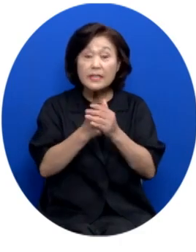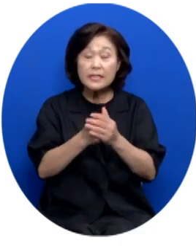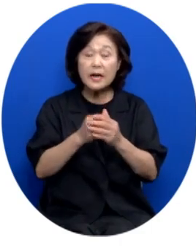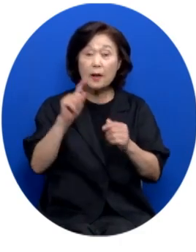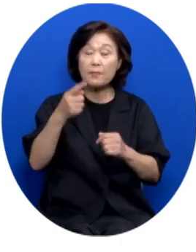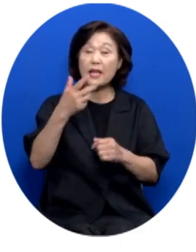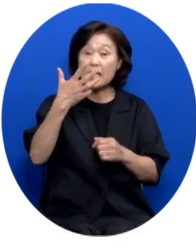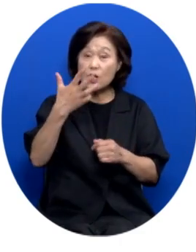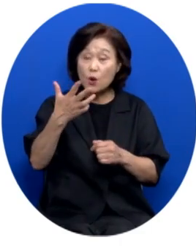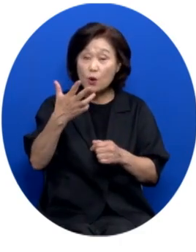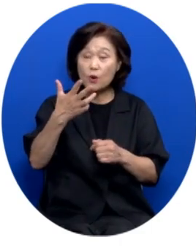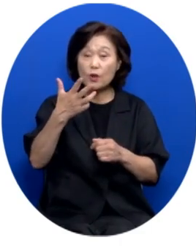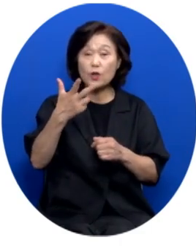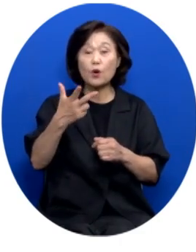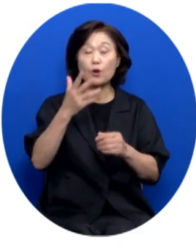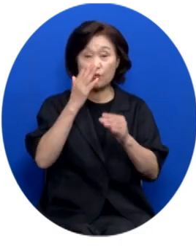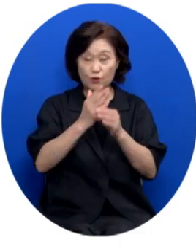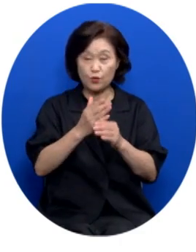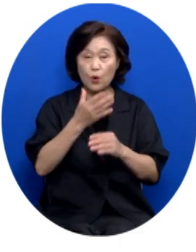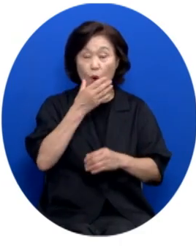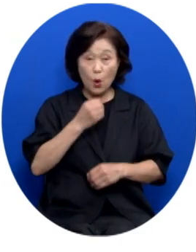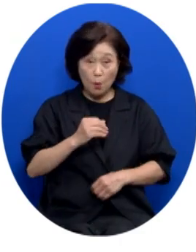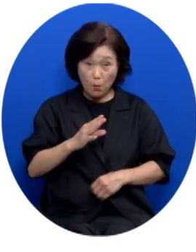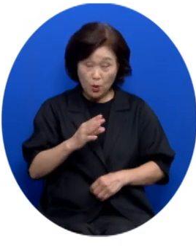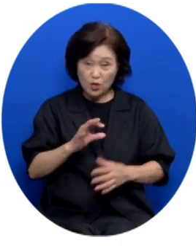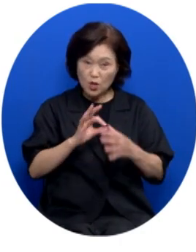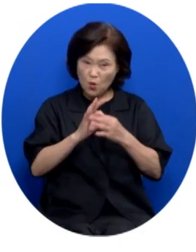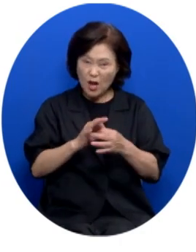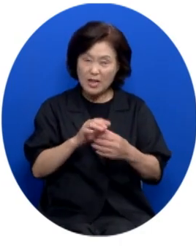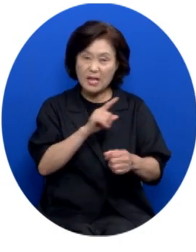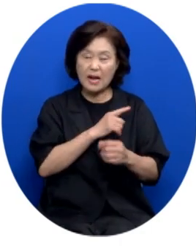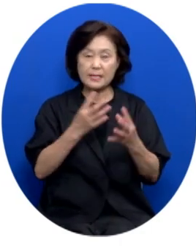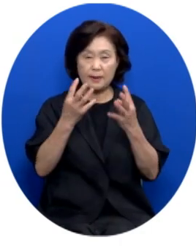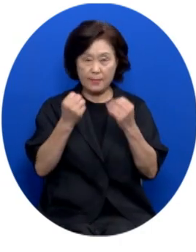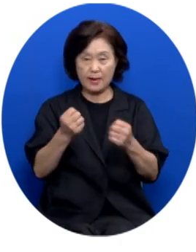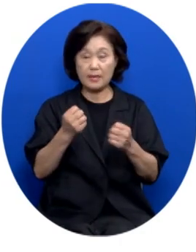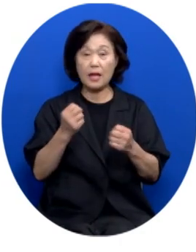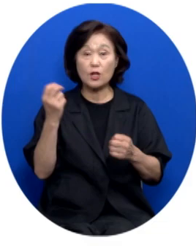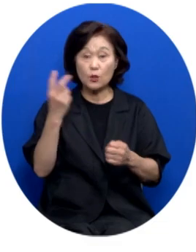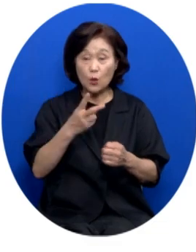107건의 신고 가운데 복지가 41%로 가장 큰 비중을